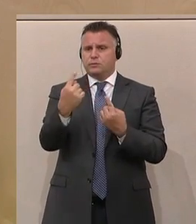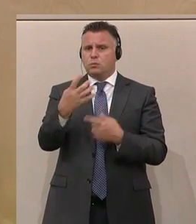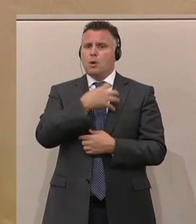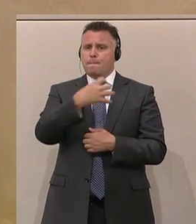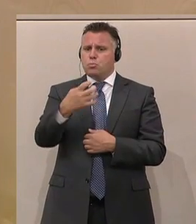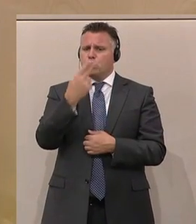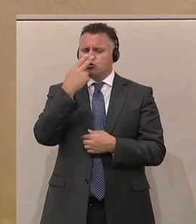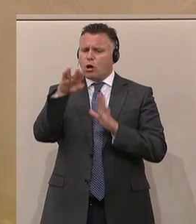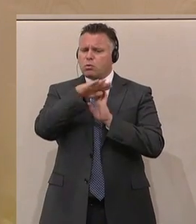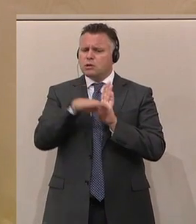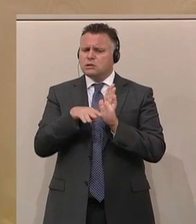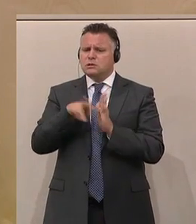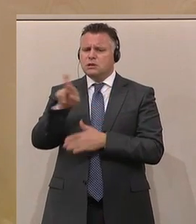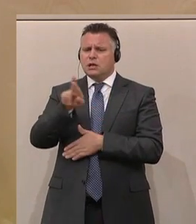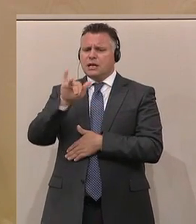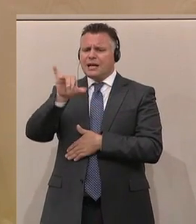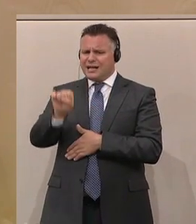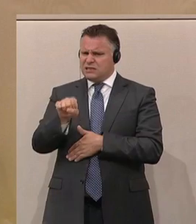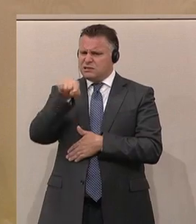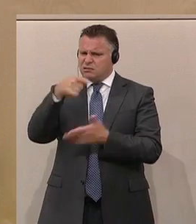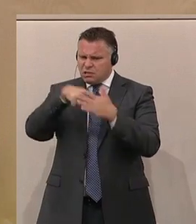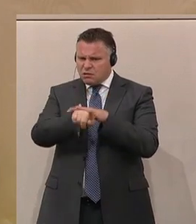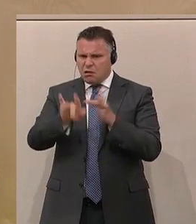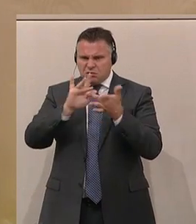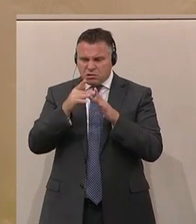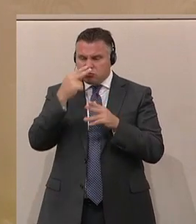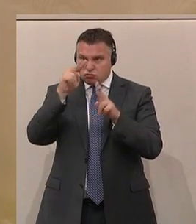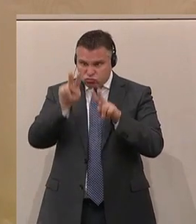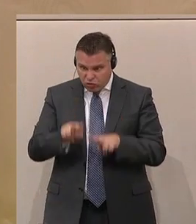im Riss versucht, Informationen zu holen,